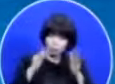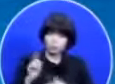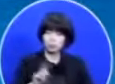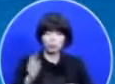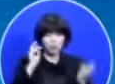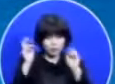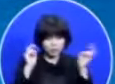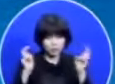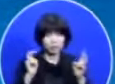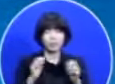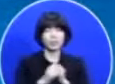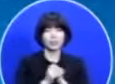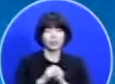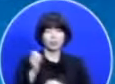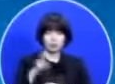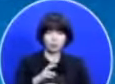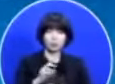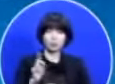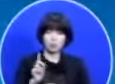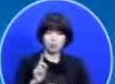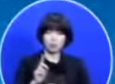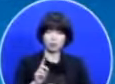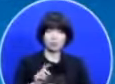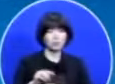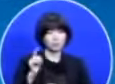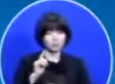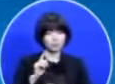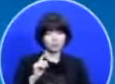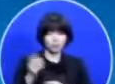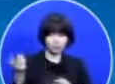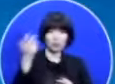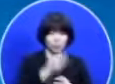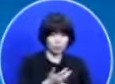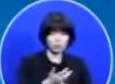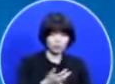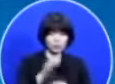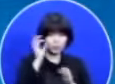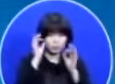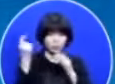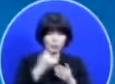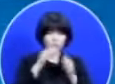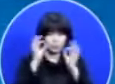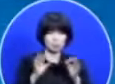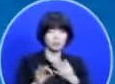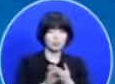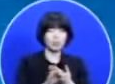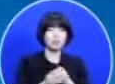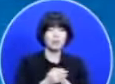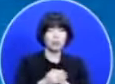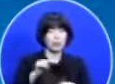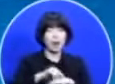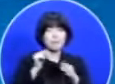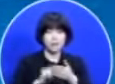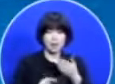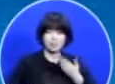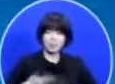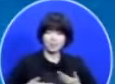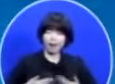뜬지 또는 뭐 주제 원으로 왔던지 이렇게 오시면 그렇게 마음이 설레